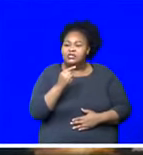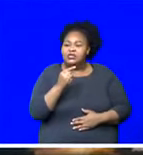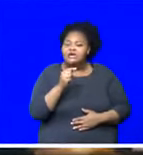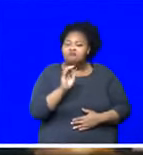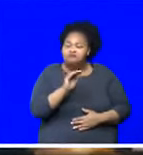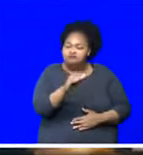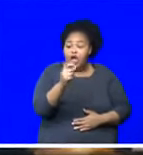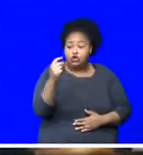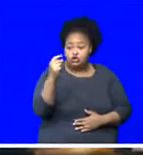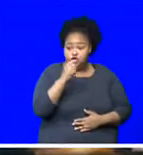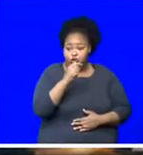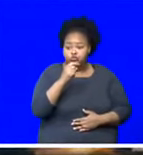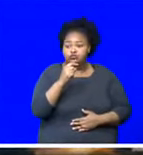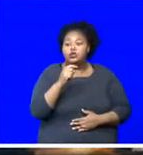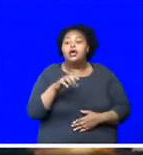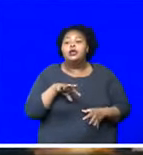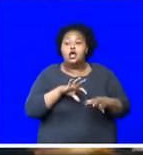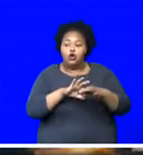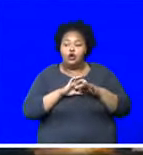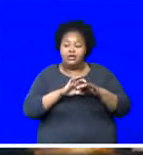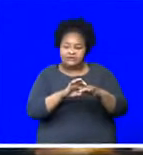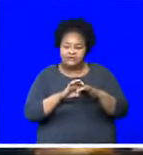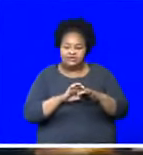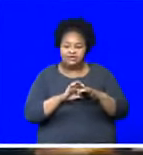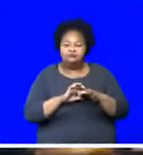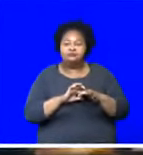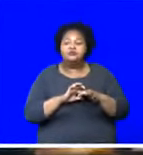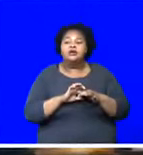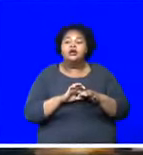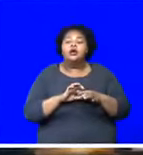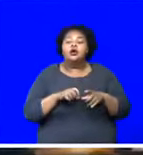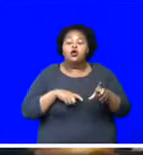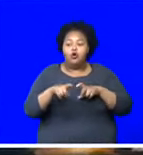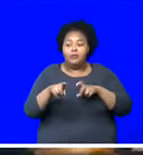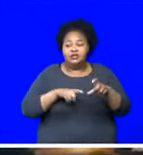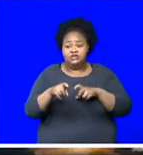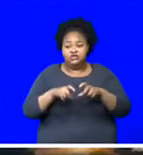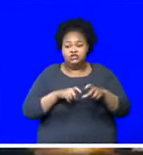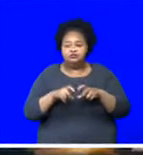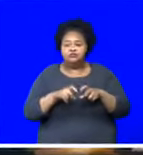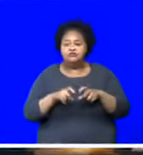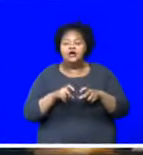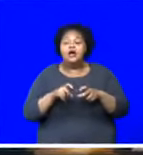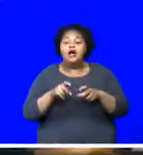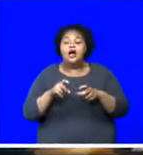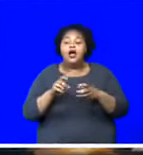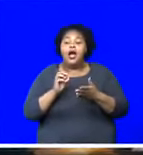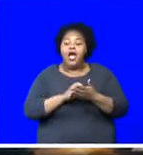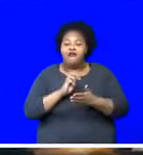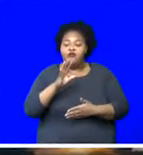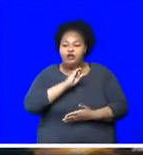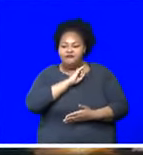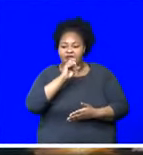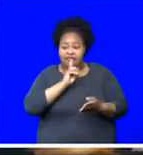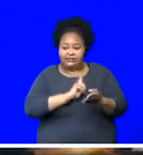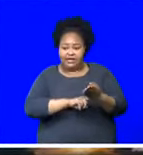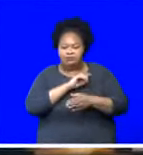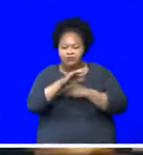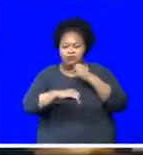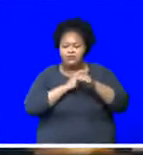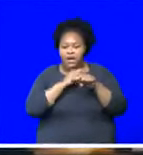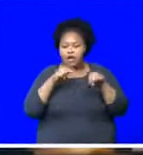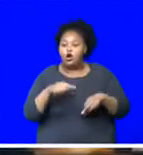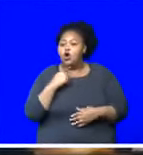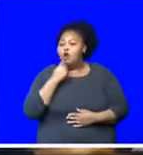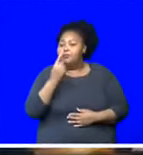wayo wekucala walonyaka kulandzela ukuthi ibambe tinkhulumo nalabo labayisekelako ngetimali. Bembe uthi kuphuta kucala kwemidlalo yalonyaka